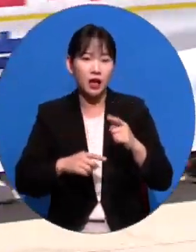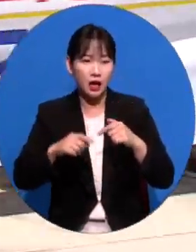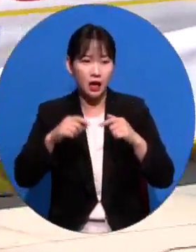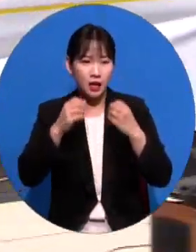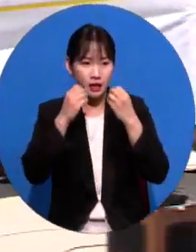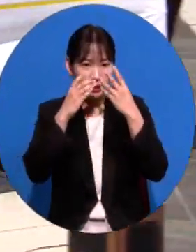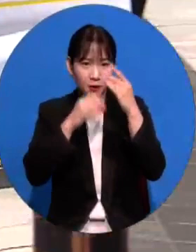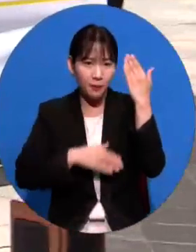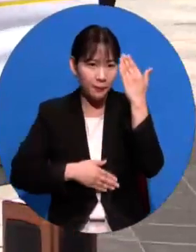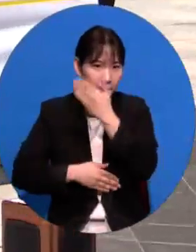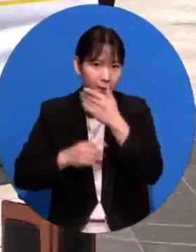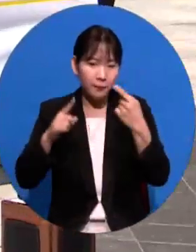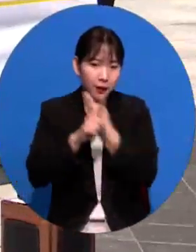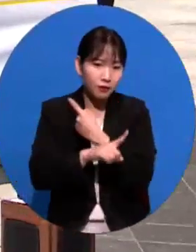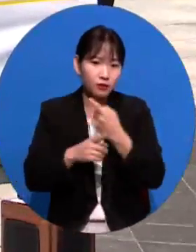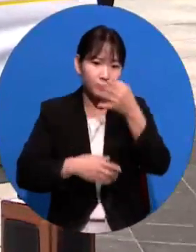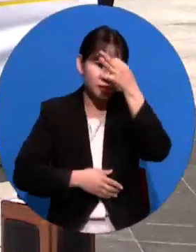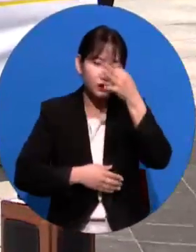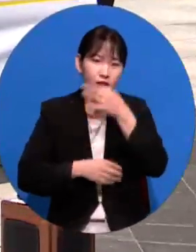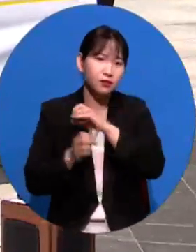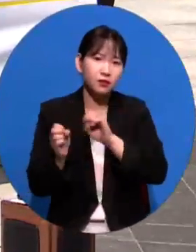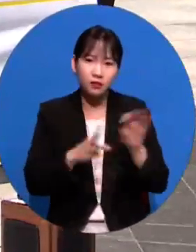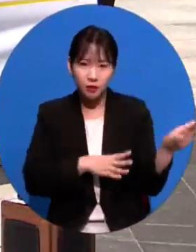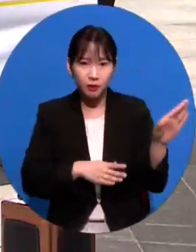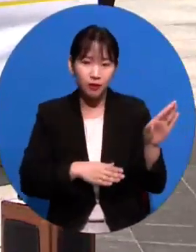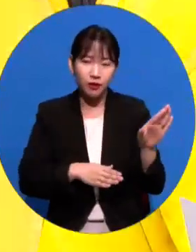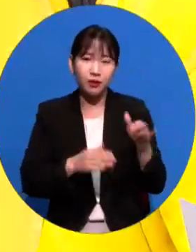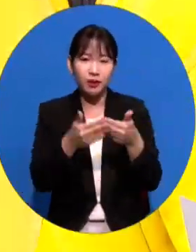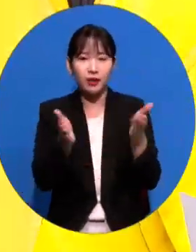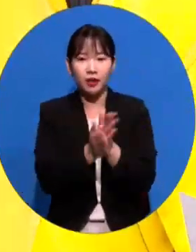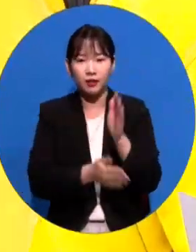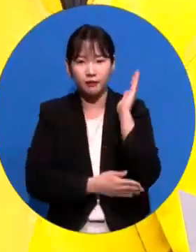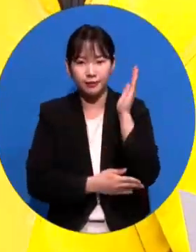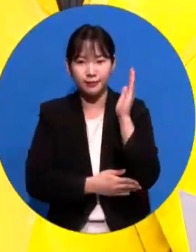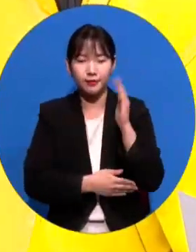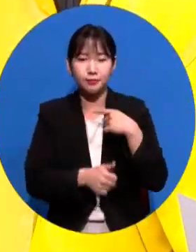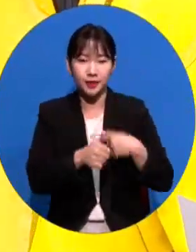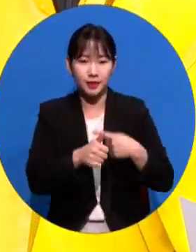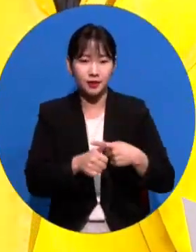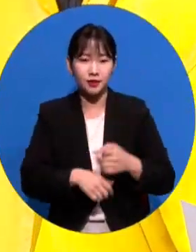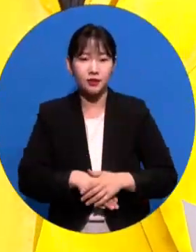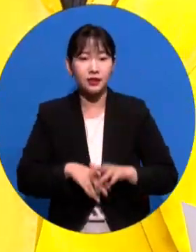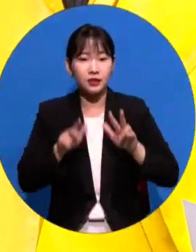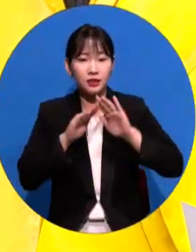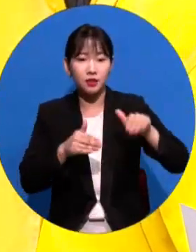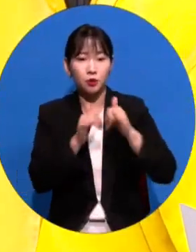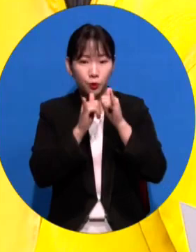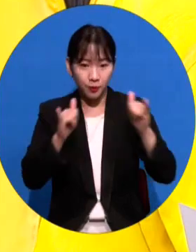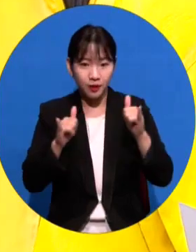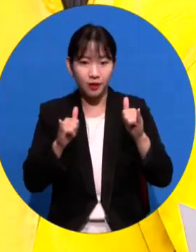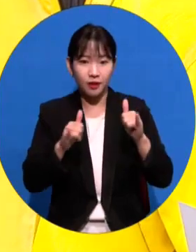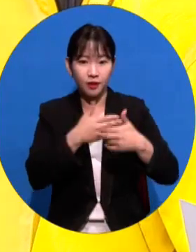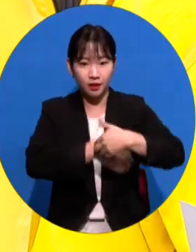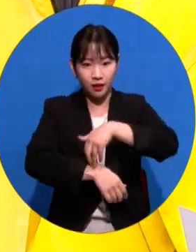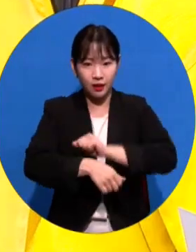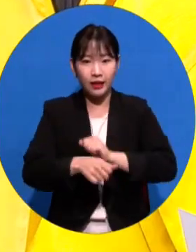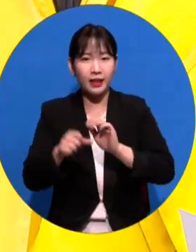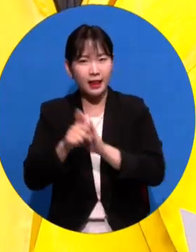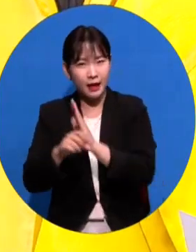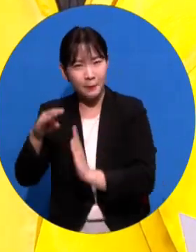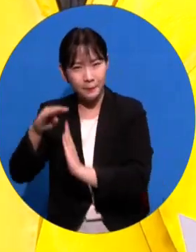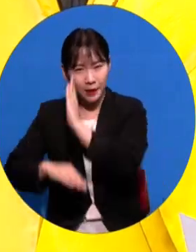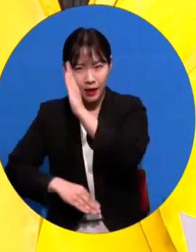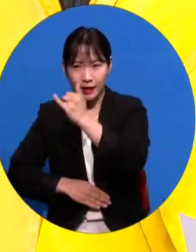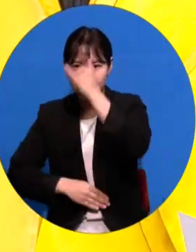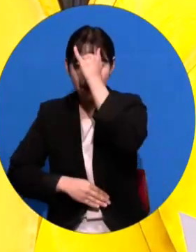정치 세력 이라고 민주당을 몰아 붙였습니다 물론 전 물도 물음도 사람 그래프